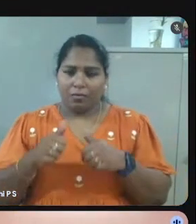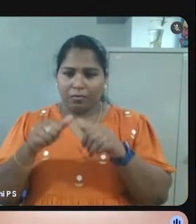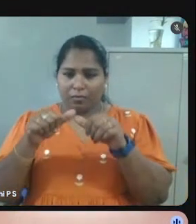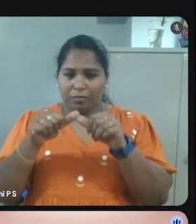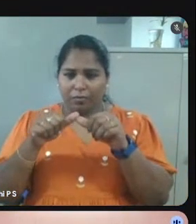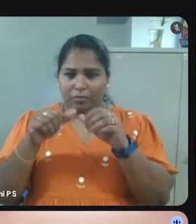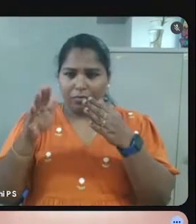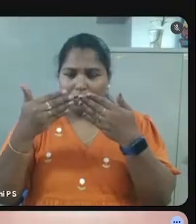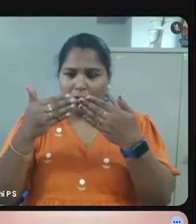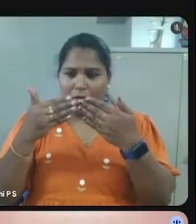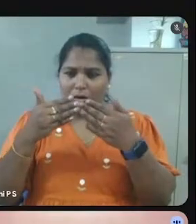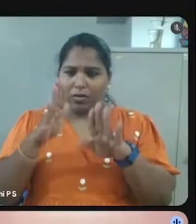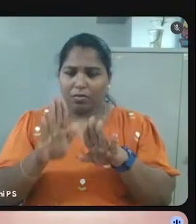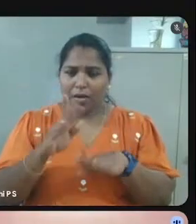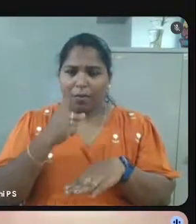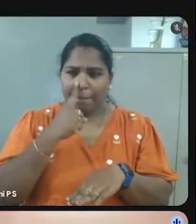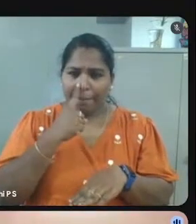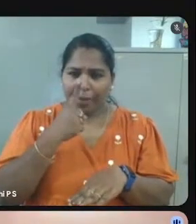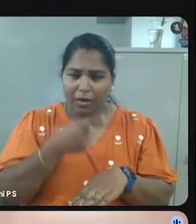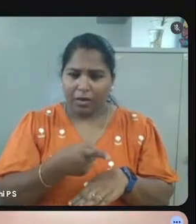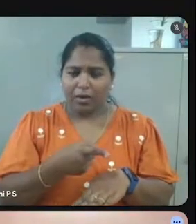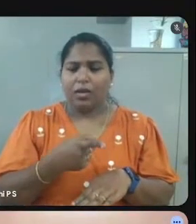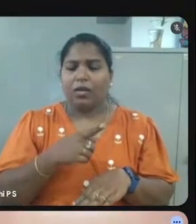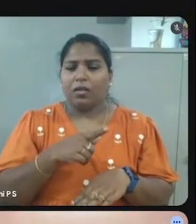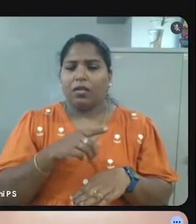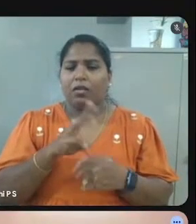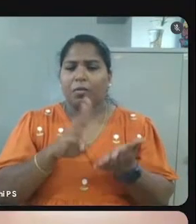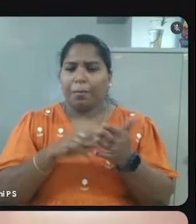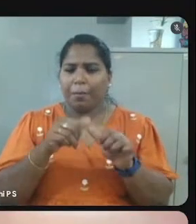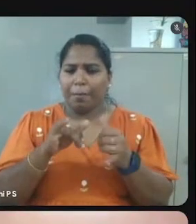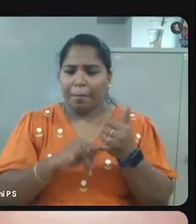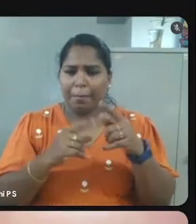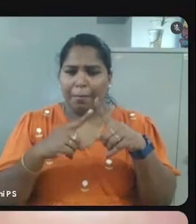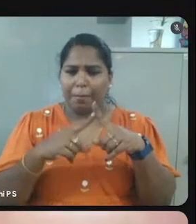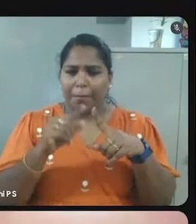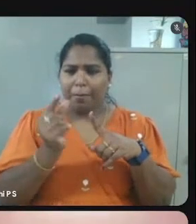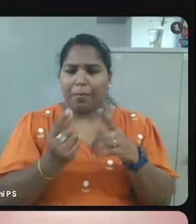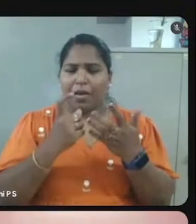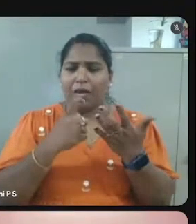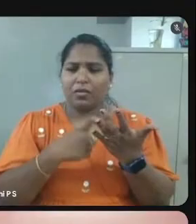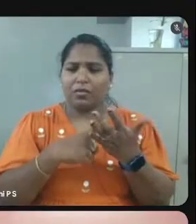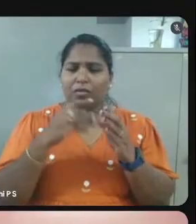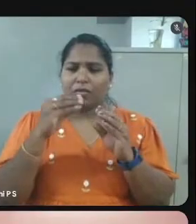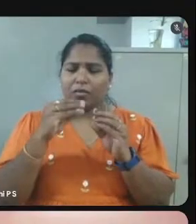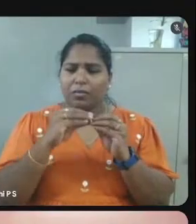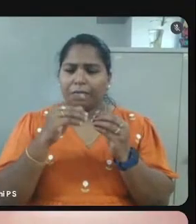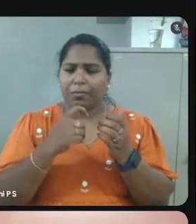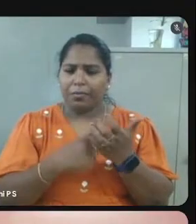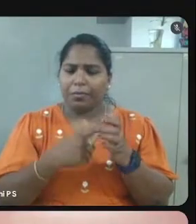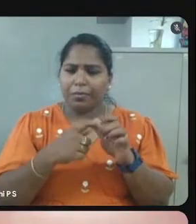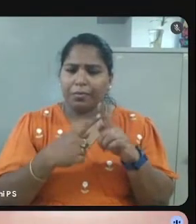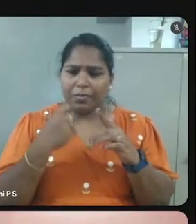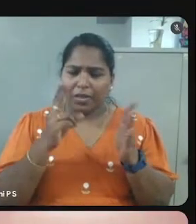ആണോ train ആണോ എന്നാണ്. Is it okay to train ആണോ? അല്ല, നോട്ട് ടു ട്രെയിൻ. ഒന്നും ചെയ്യാതെ ഇപ്പൊ നോർമലായിട്ട് പോകുന്നു.